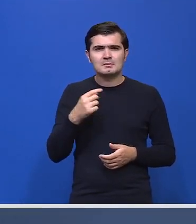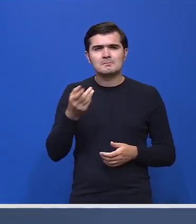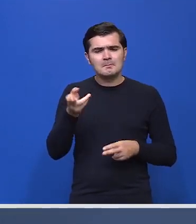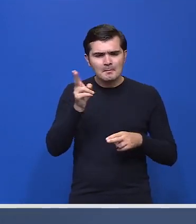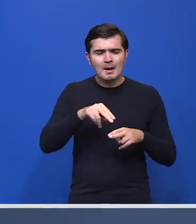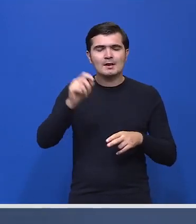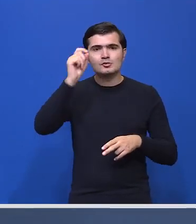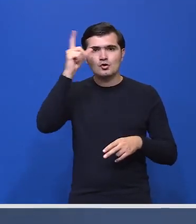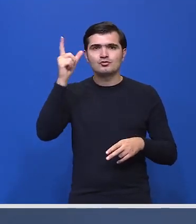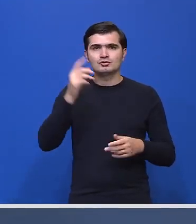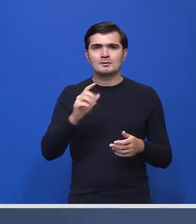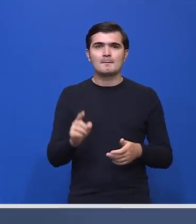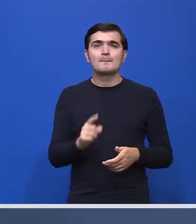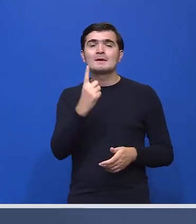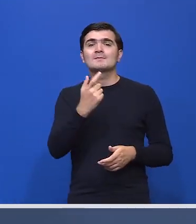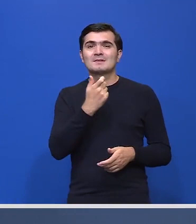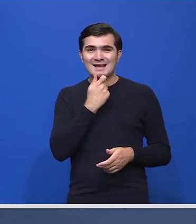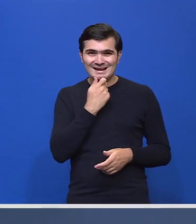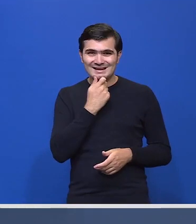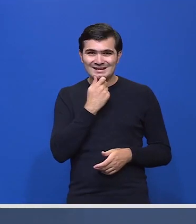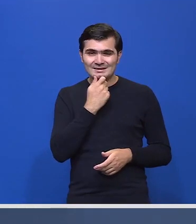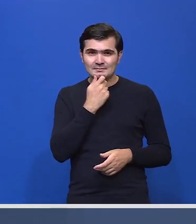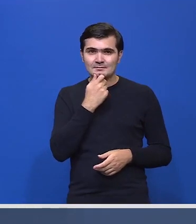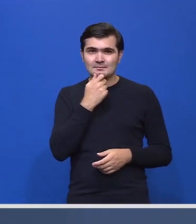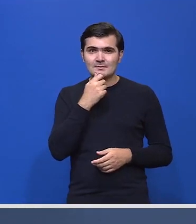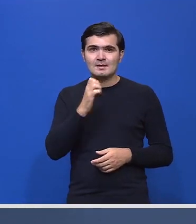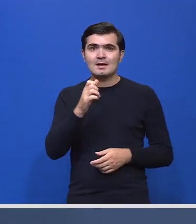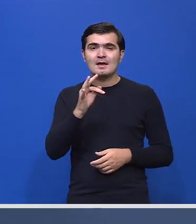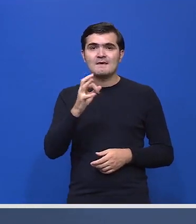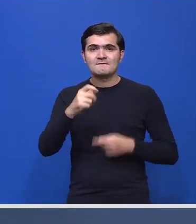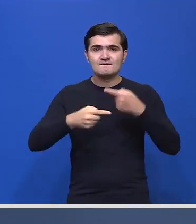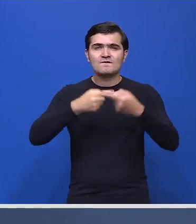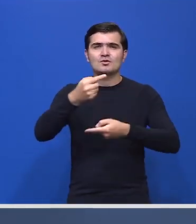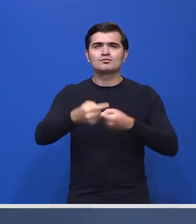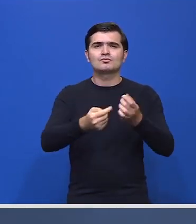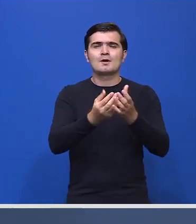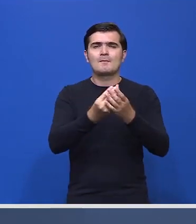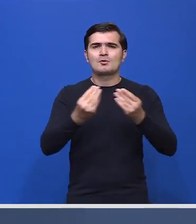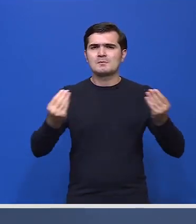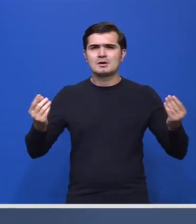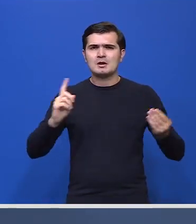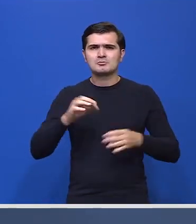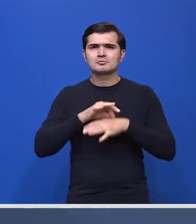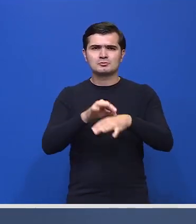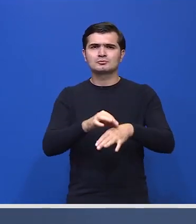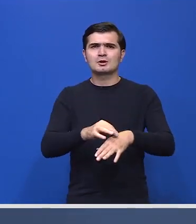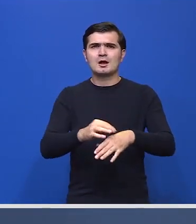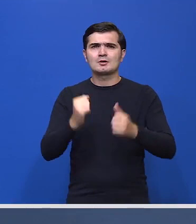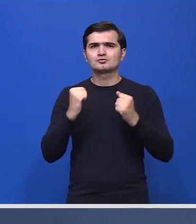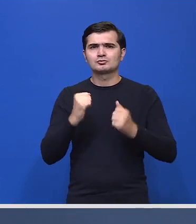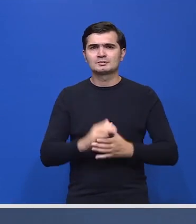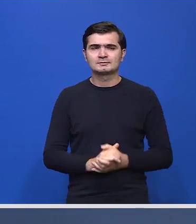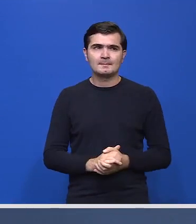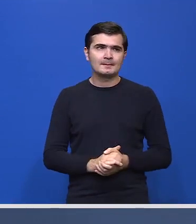logic, pentru că în primii ani, practic, efectul de multiplicare nu te duce neapărat la randamente.